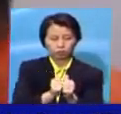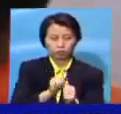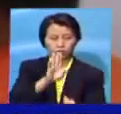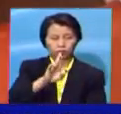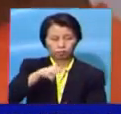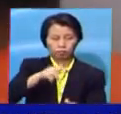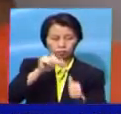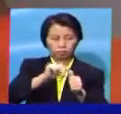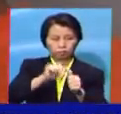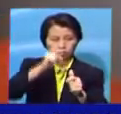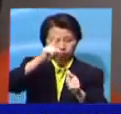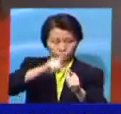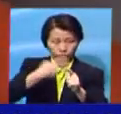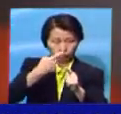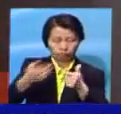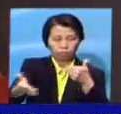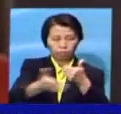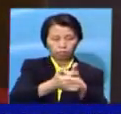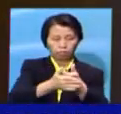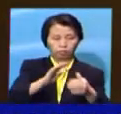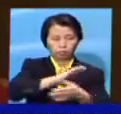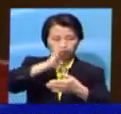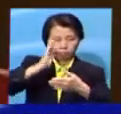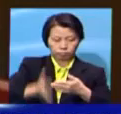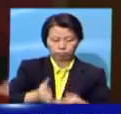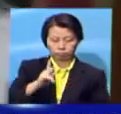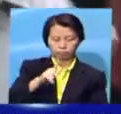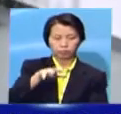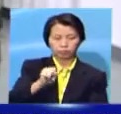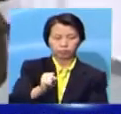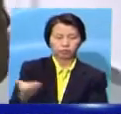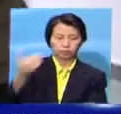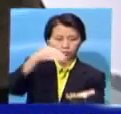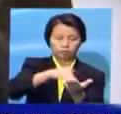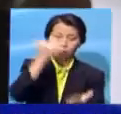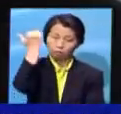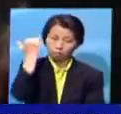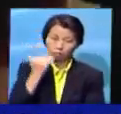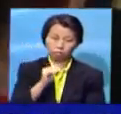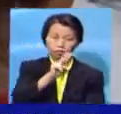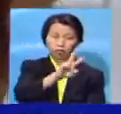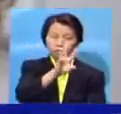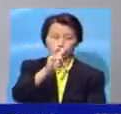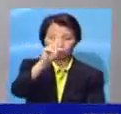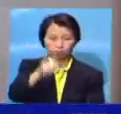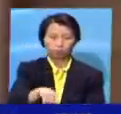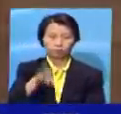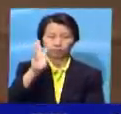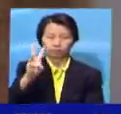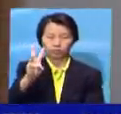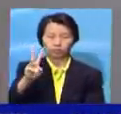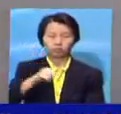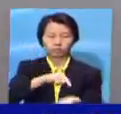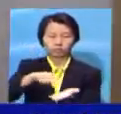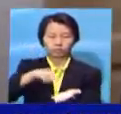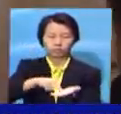Pahat setiap bulan hingga selesai kes sebutan semula kes pada 26 julai ini